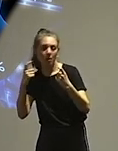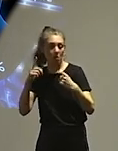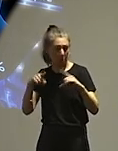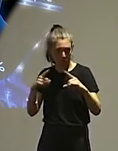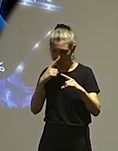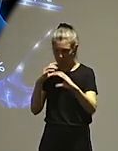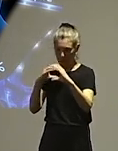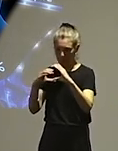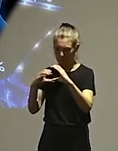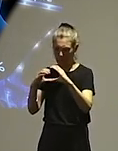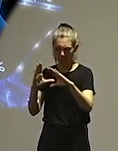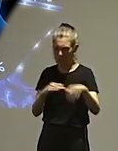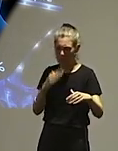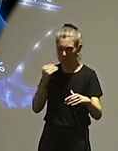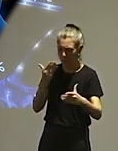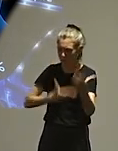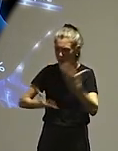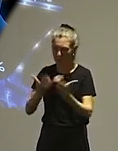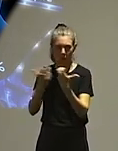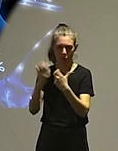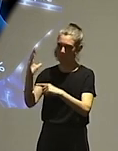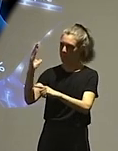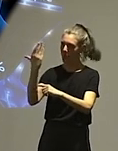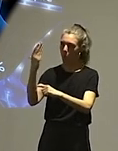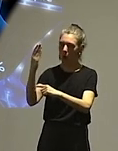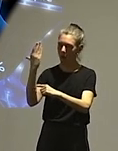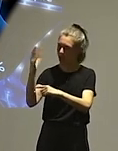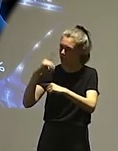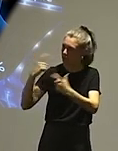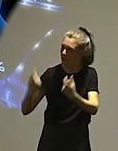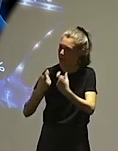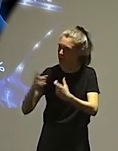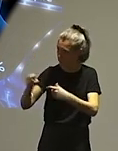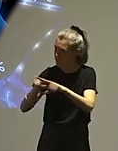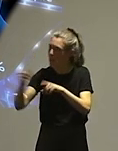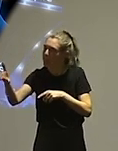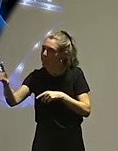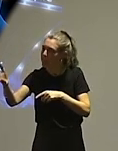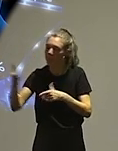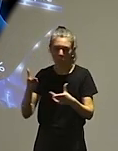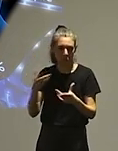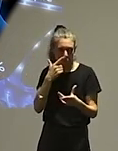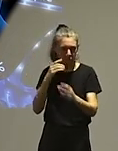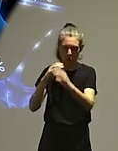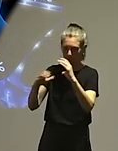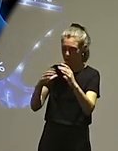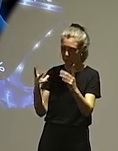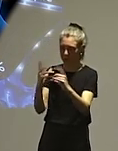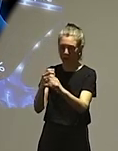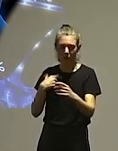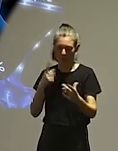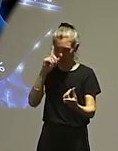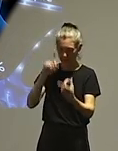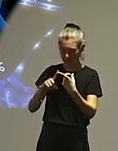des exercices en miroir. La motricité, ici, est une forme de communication qui enlève cet aspect sensoriel, visuel et